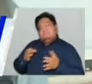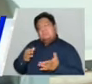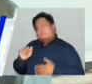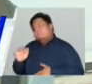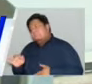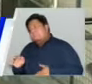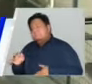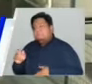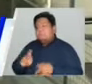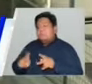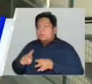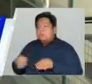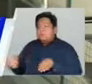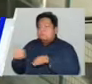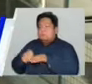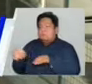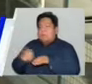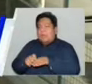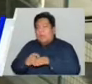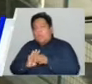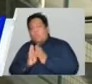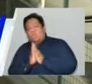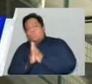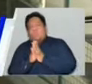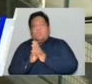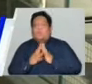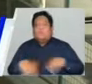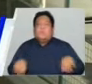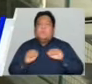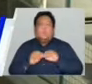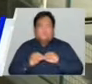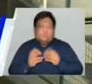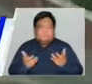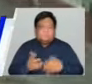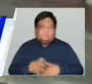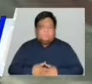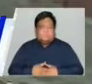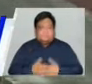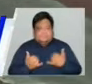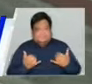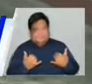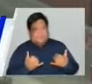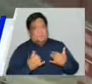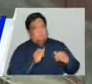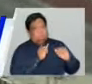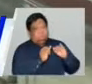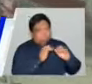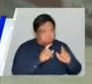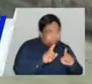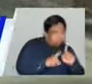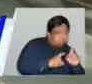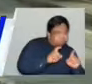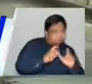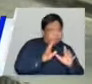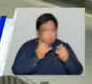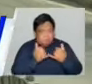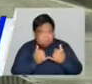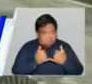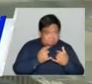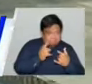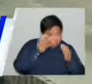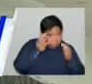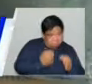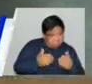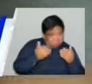magkakaroon ng siksikan. Kinakausap na nila ang mga kumpanya nag-ooperate ng busway at maaaring magka-desisyon kung itutuloy ito bago matapos ang